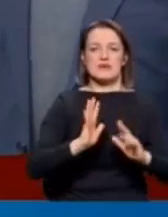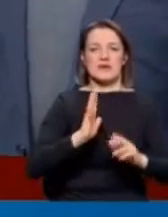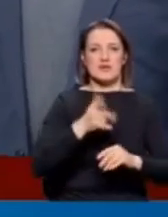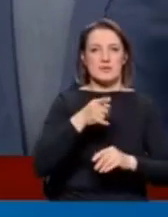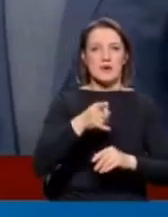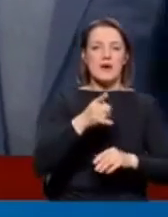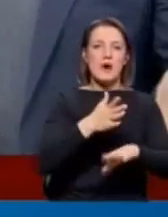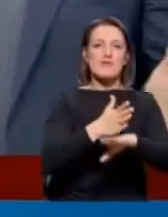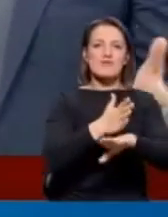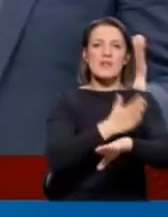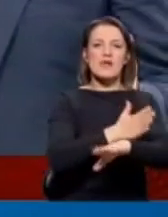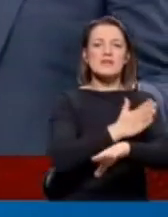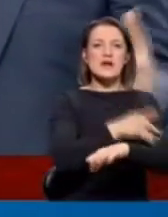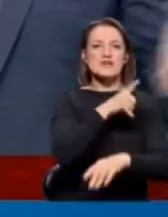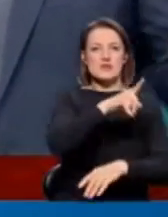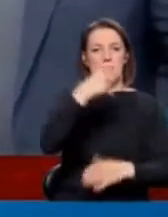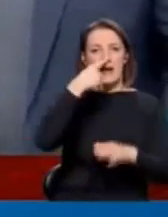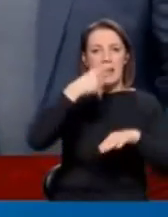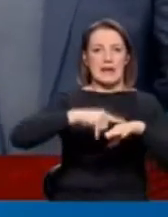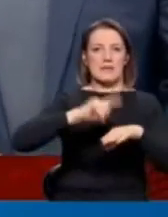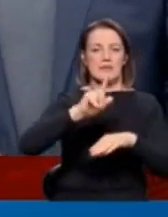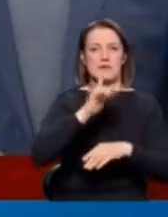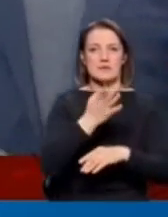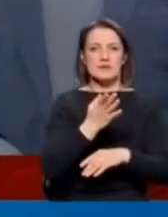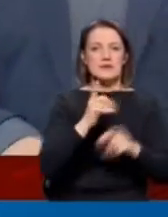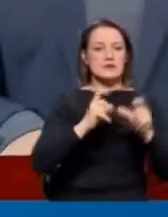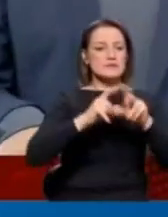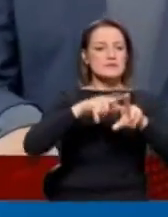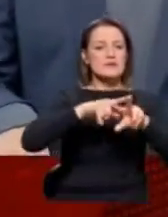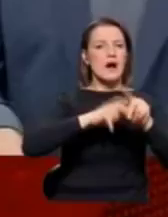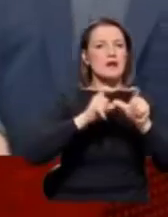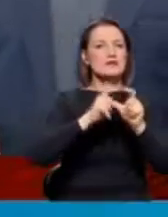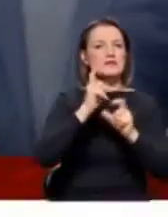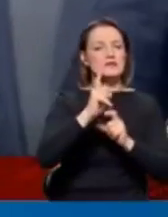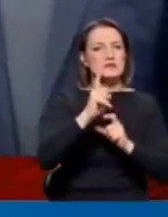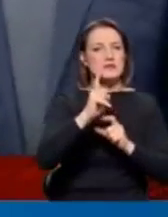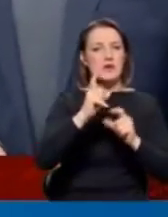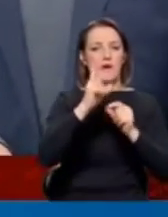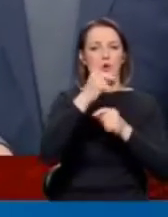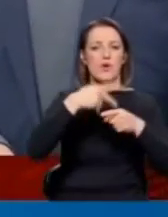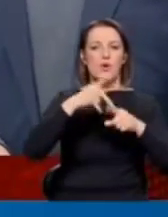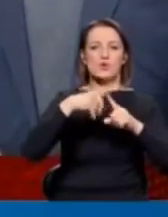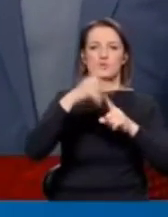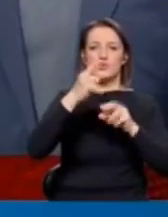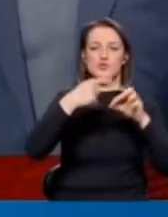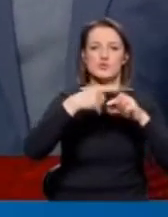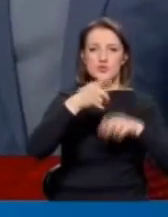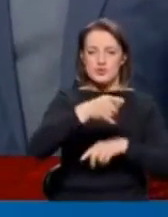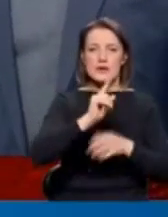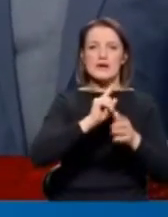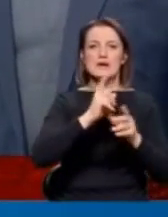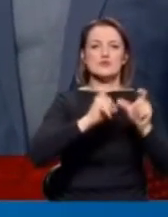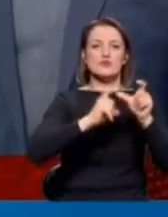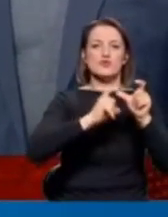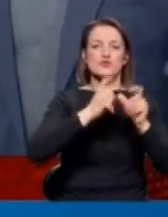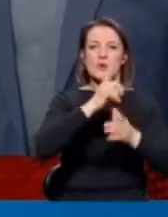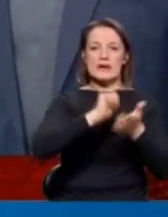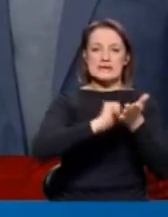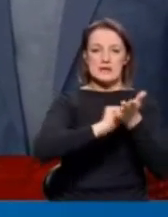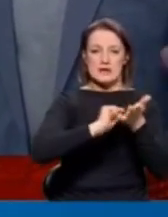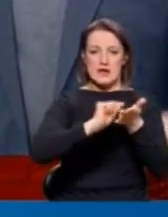içeriğin vatandaşı tatmin etmesi lazım bugün Saygı Öztürk sözleri yazmış gayet detaylıca yazmış